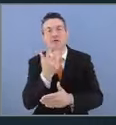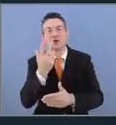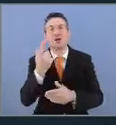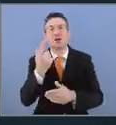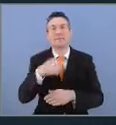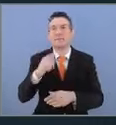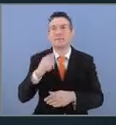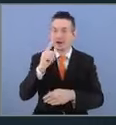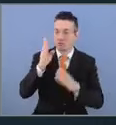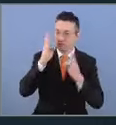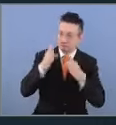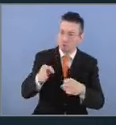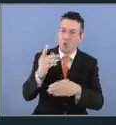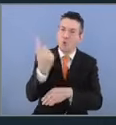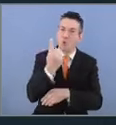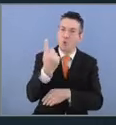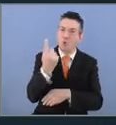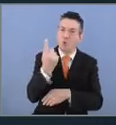istituzioni nazionali ed europee.